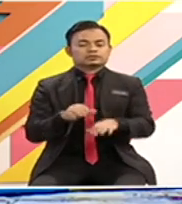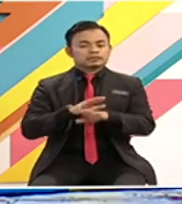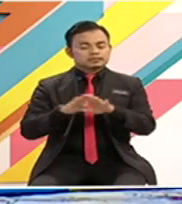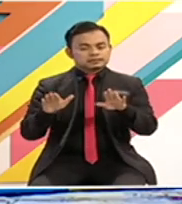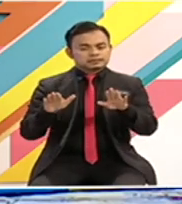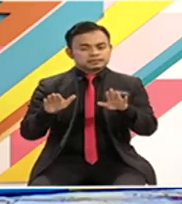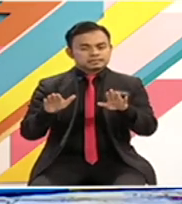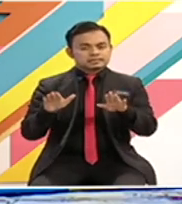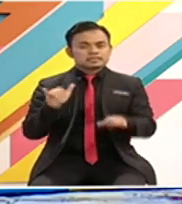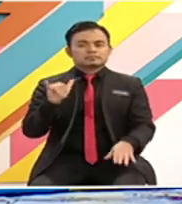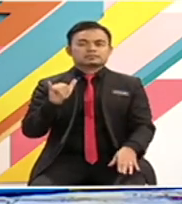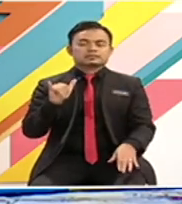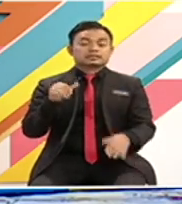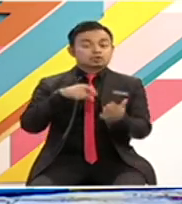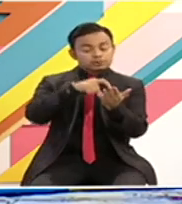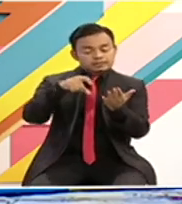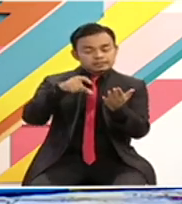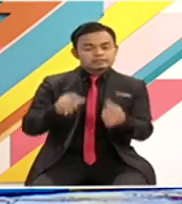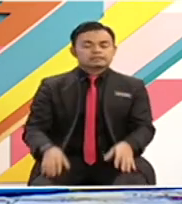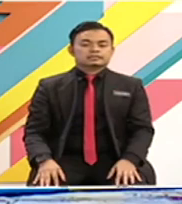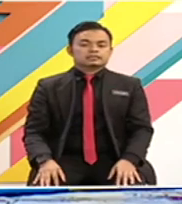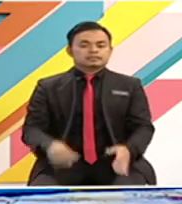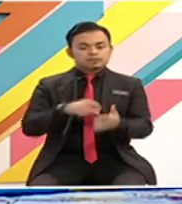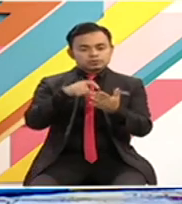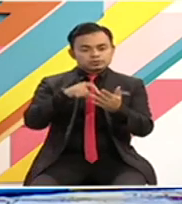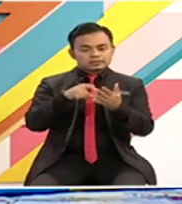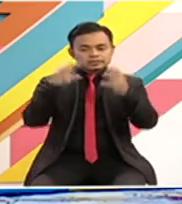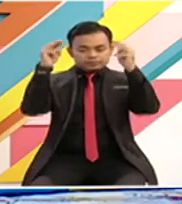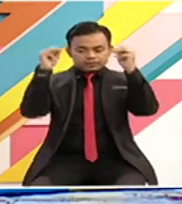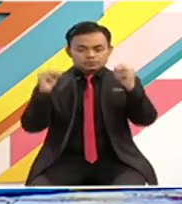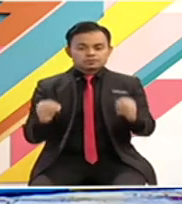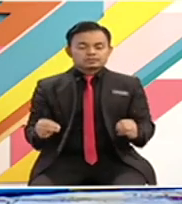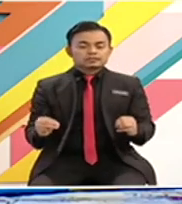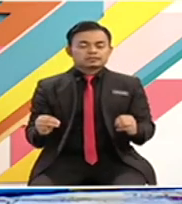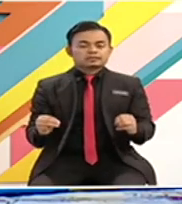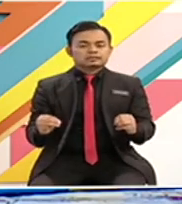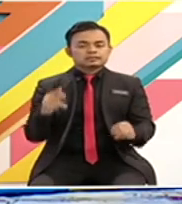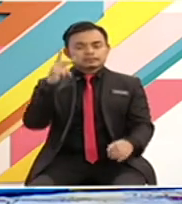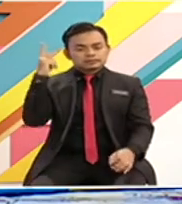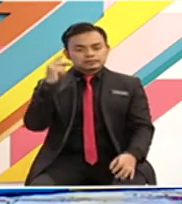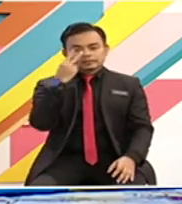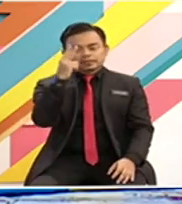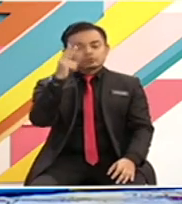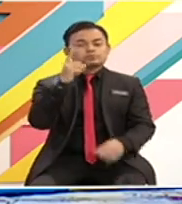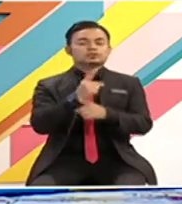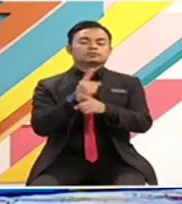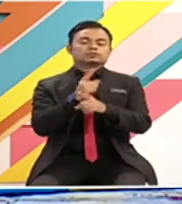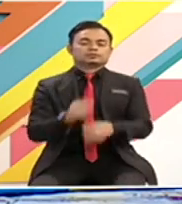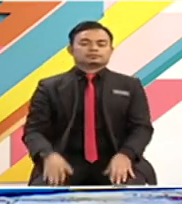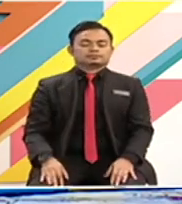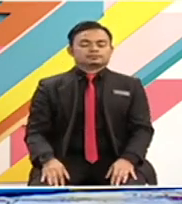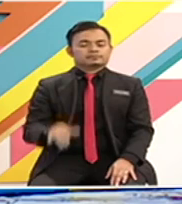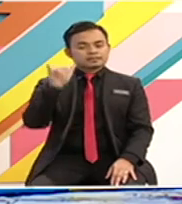nak lukis model katakan aneh lukis manusia kita kena tengok betul-betul Kanada model berdiri depan kita nyanyi